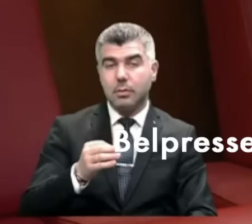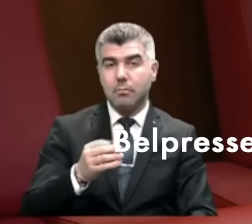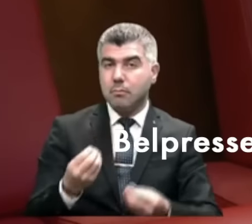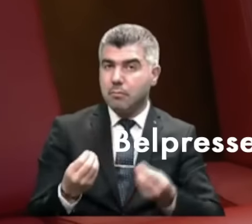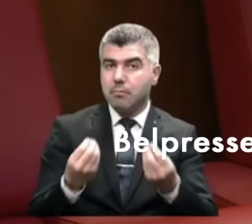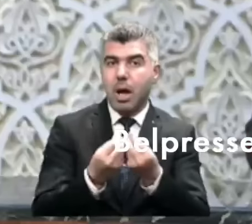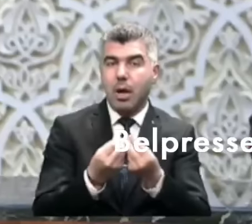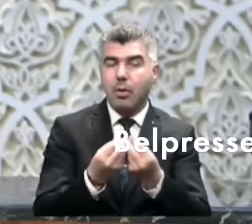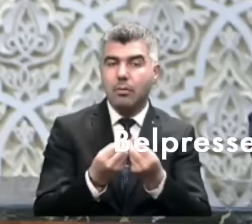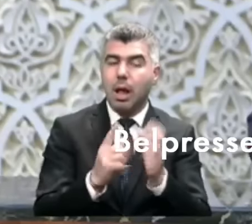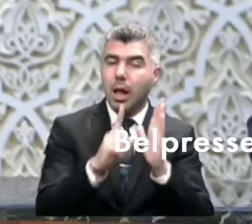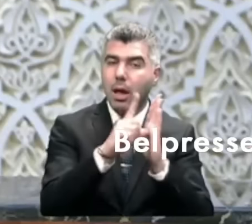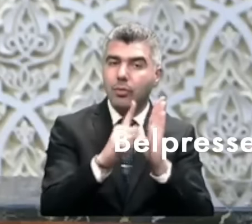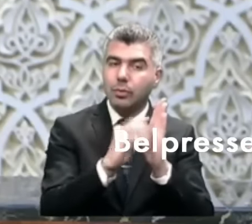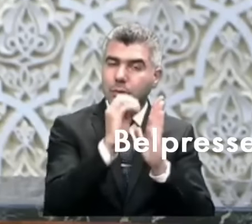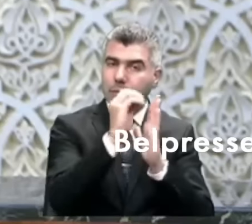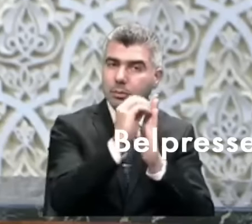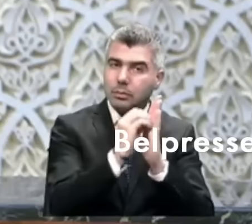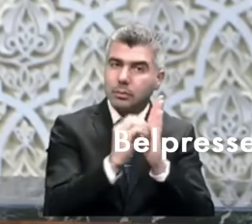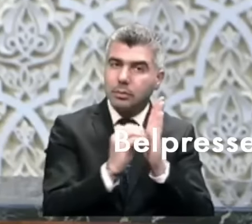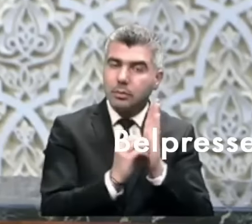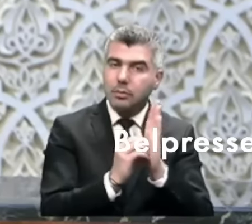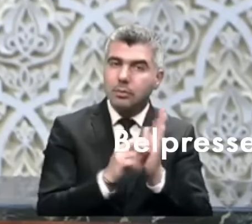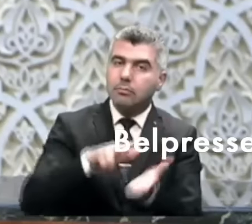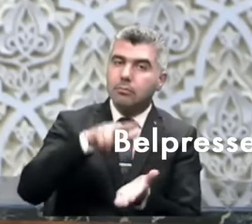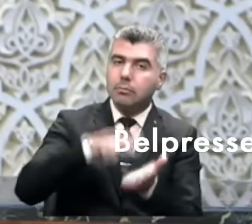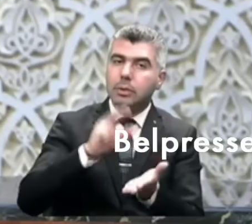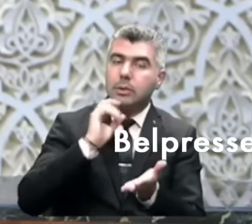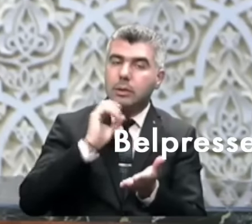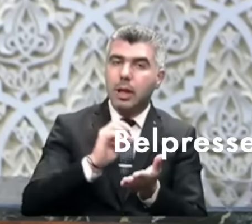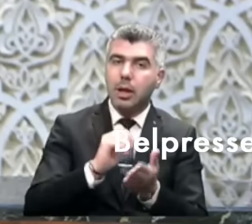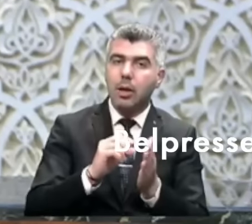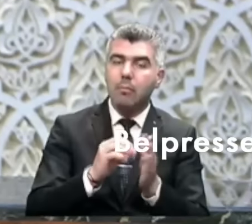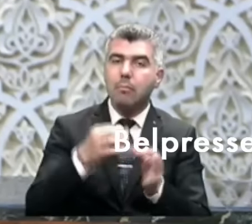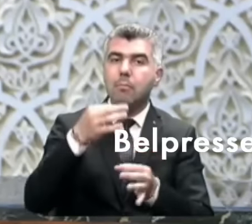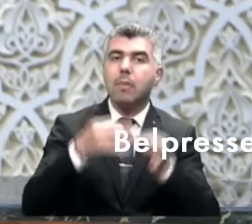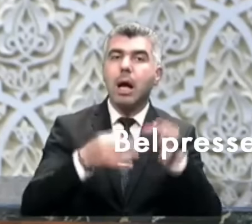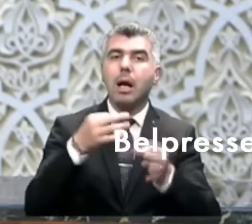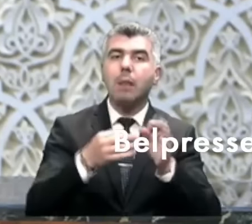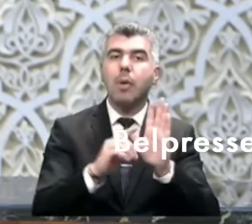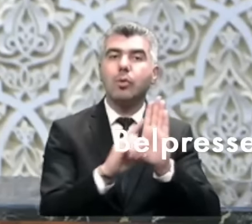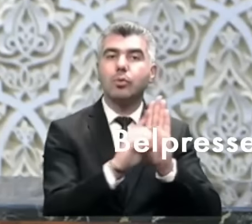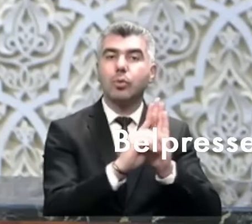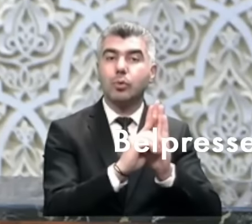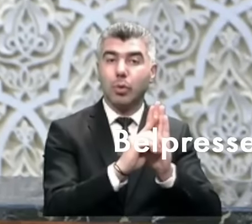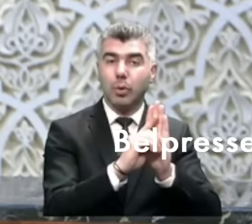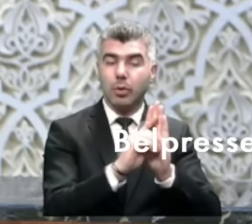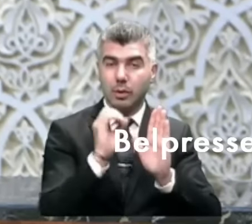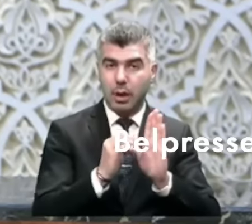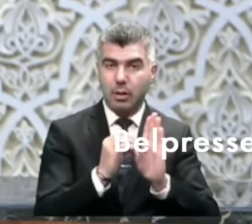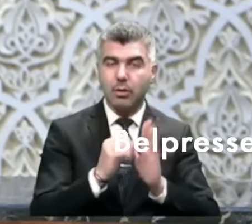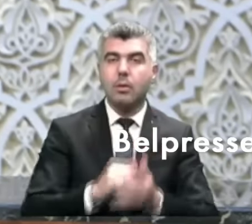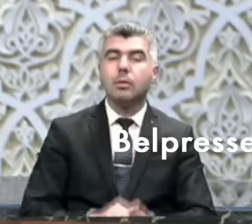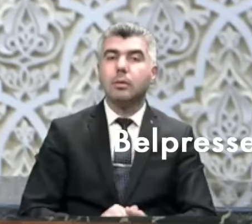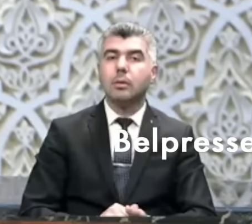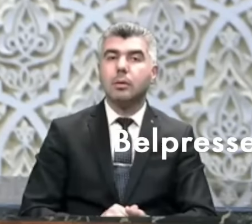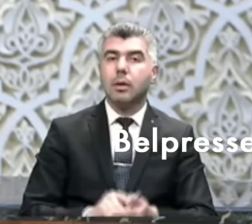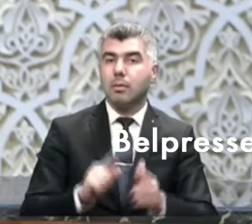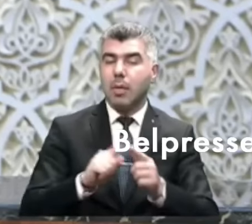الماده اللي في النظام الداخلي الذي صادقت عليه المحكمه الدستوريه في اصبح امتداد الدستور نحن مقي